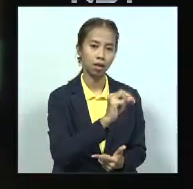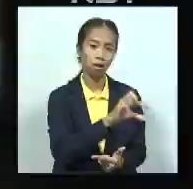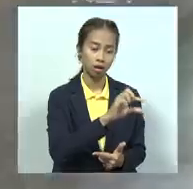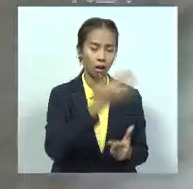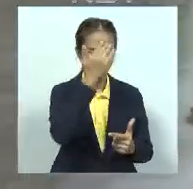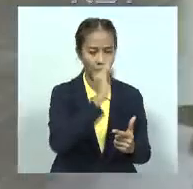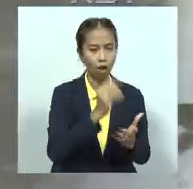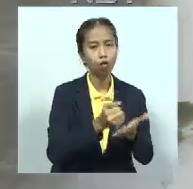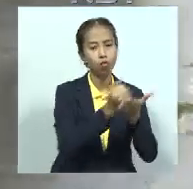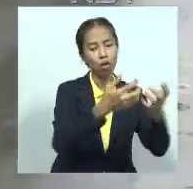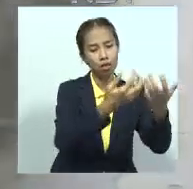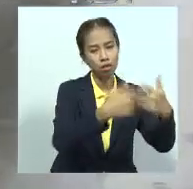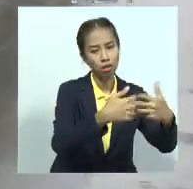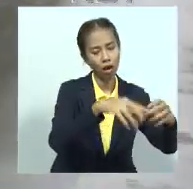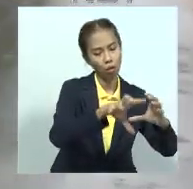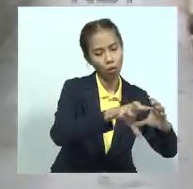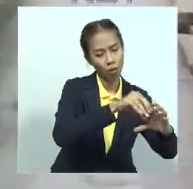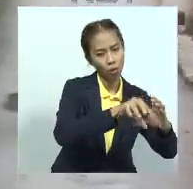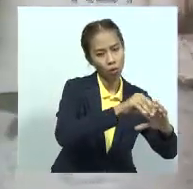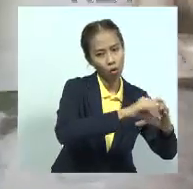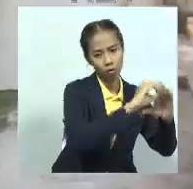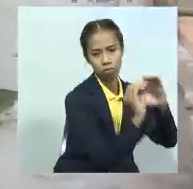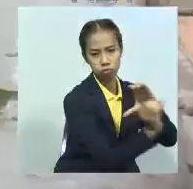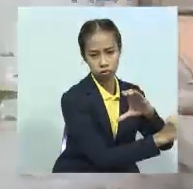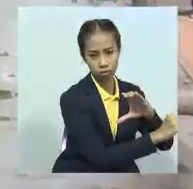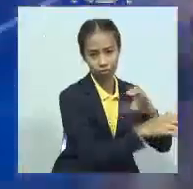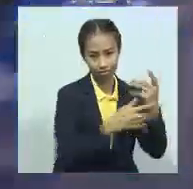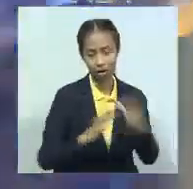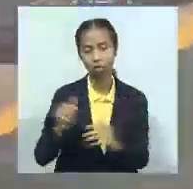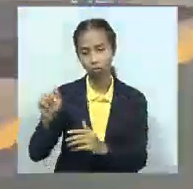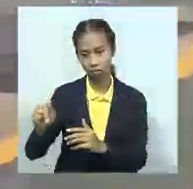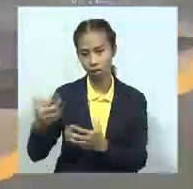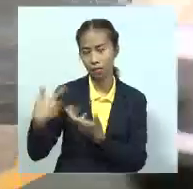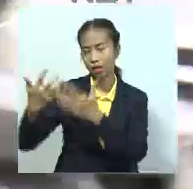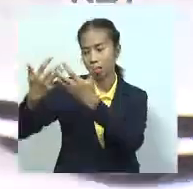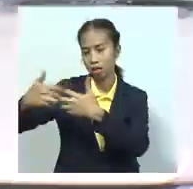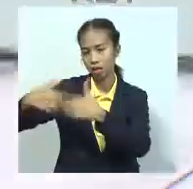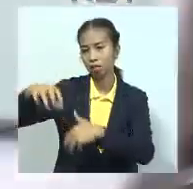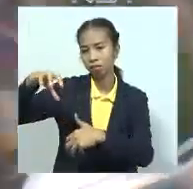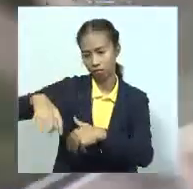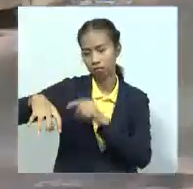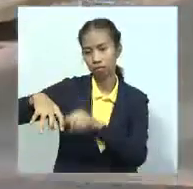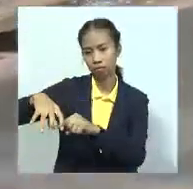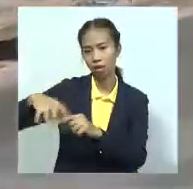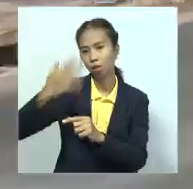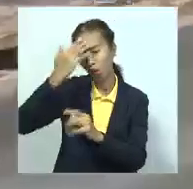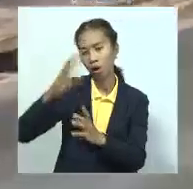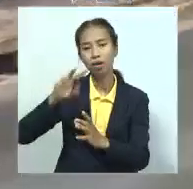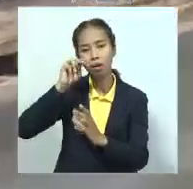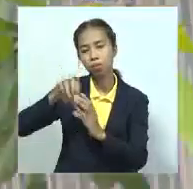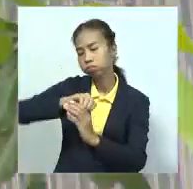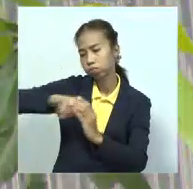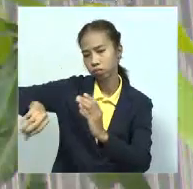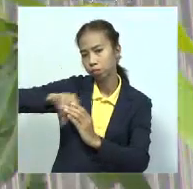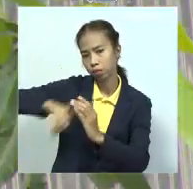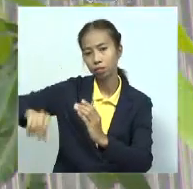สนและถนนประชาสุขบริเวณซอยอินทผลัม45ที่ติดตั้งเครื่องสูบน้ำขนาด10นิ้วเพื่อระบายน้ำลงคล